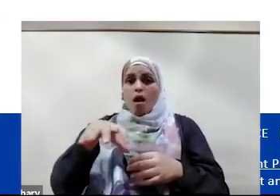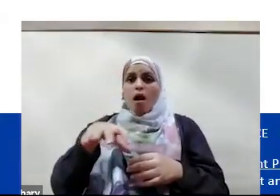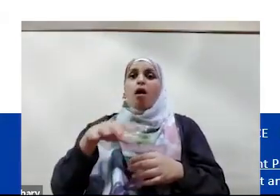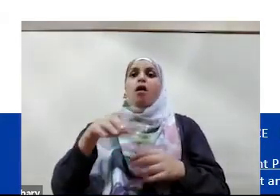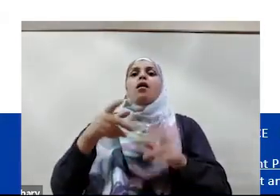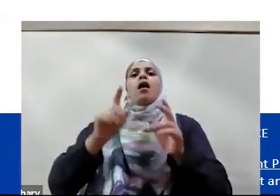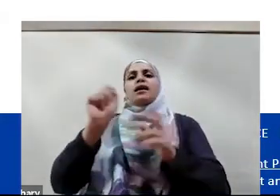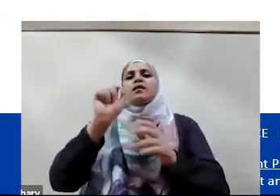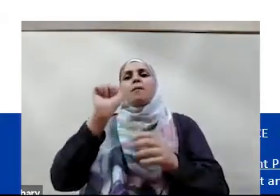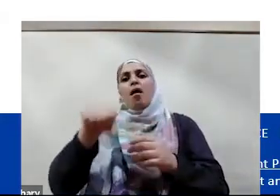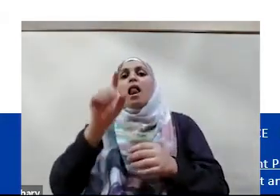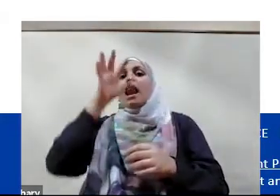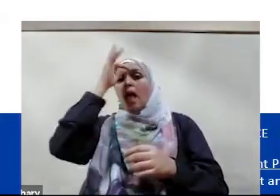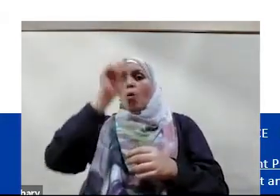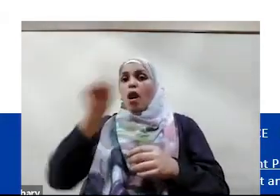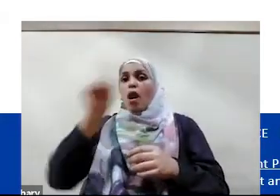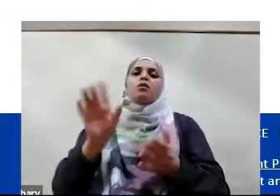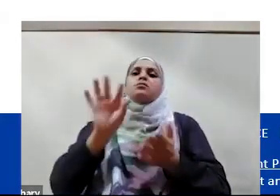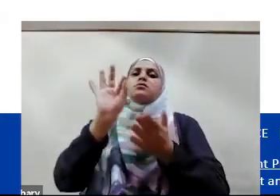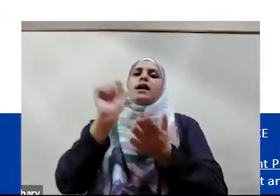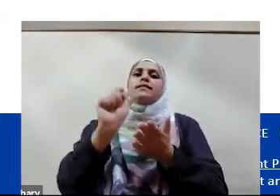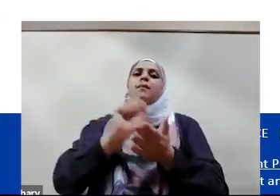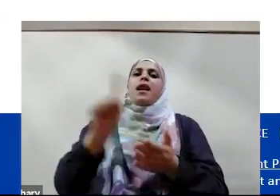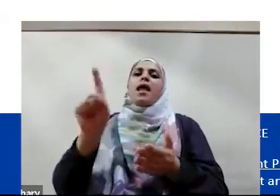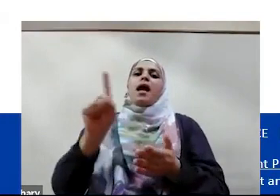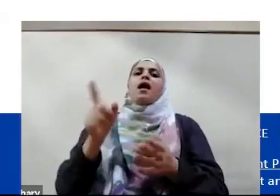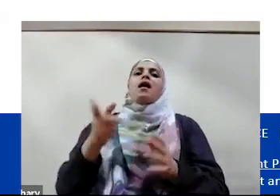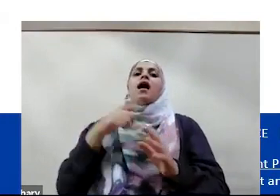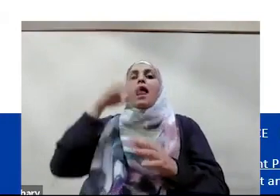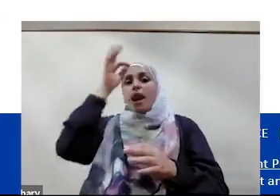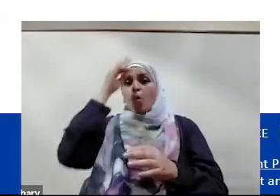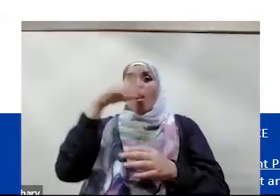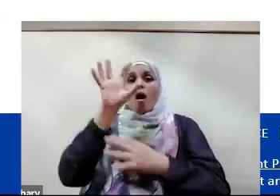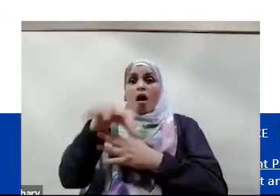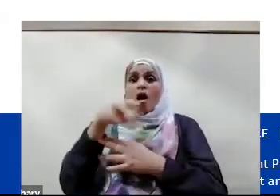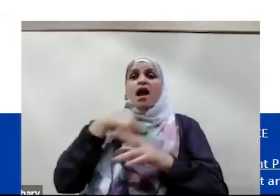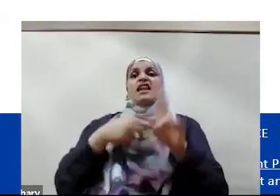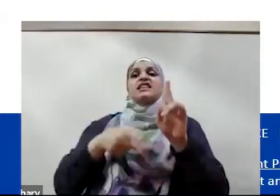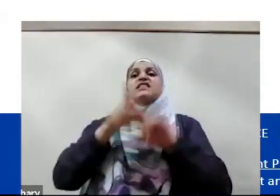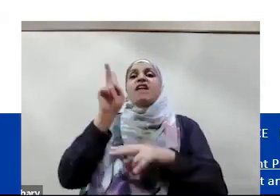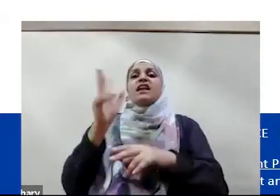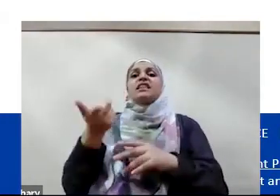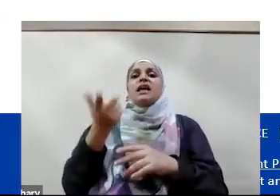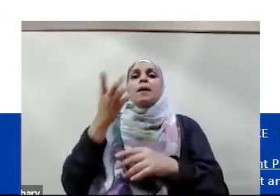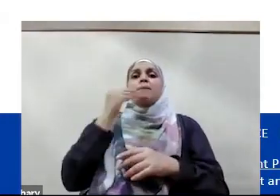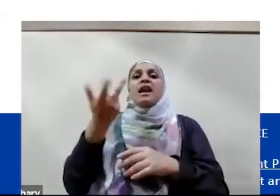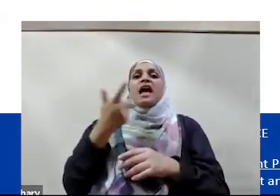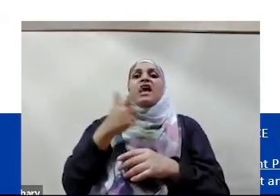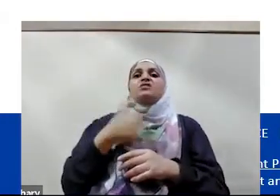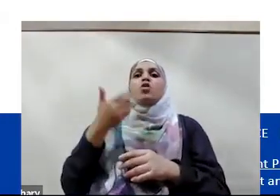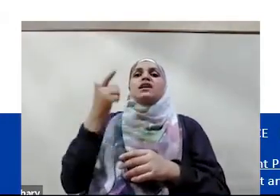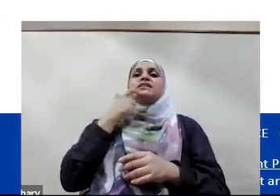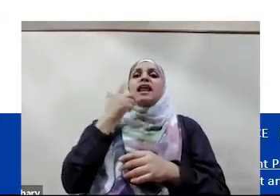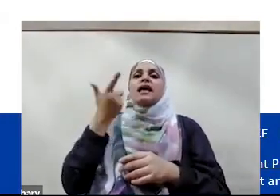لا، ولو فبختار انا ايه المنحة اللي انا سافرت عليها قبل كده وسافرت عليها سنة كام.